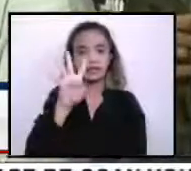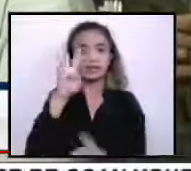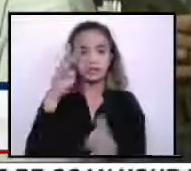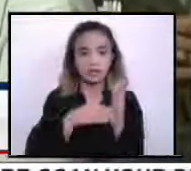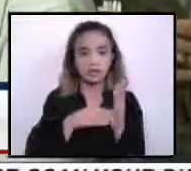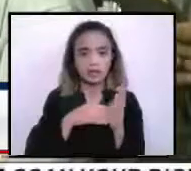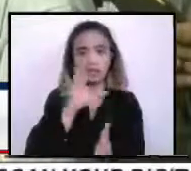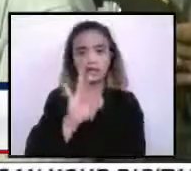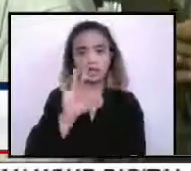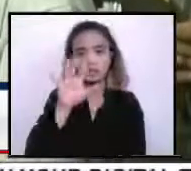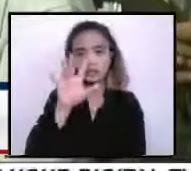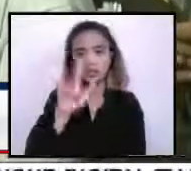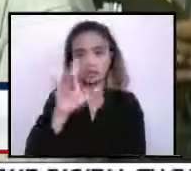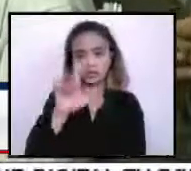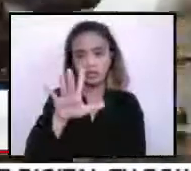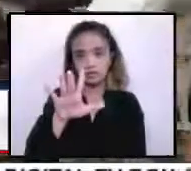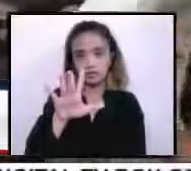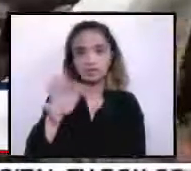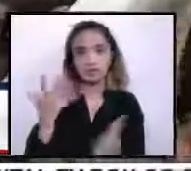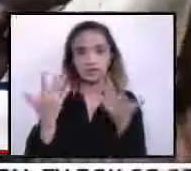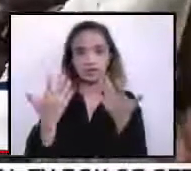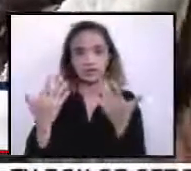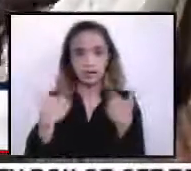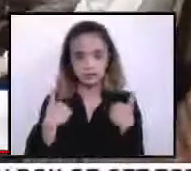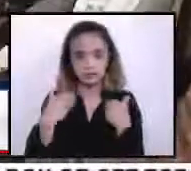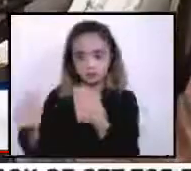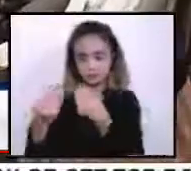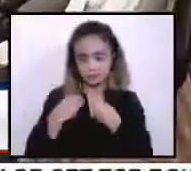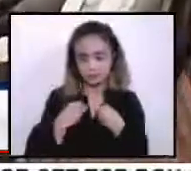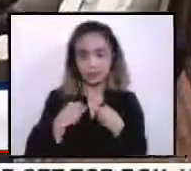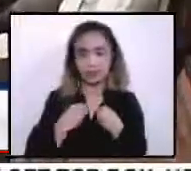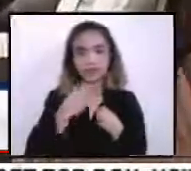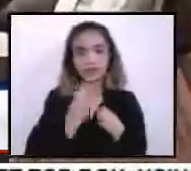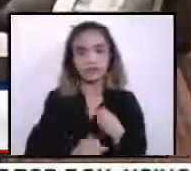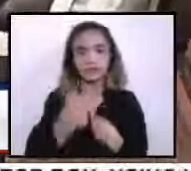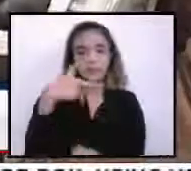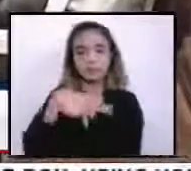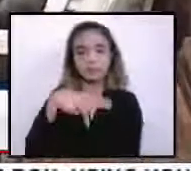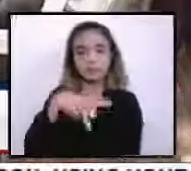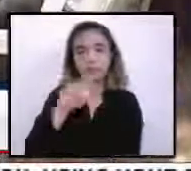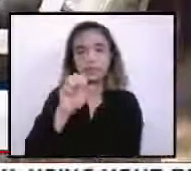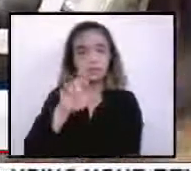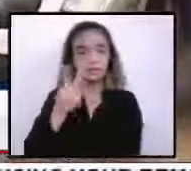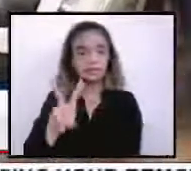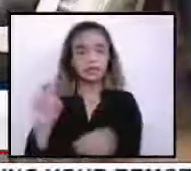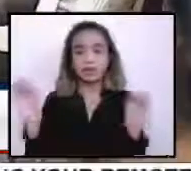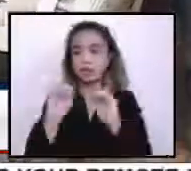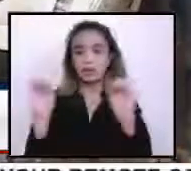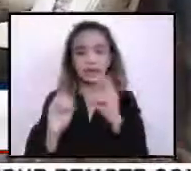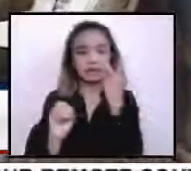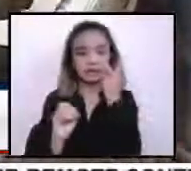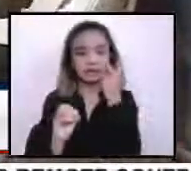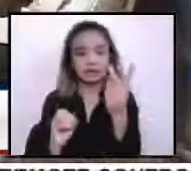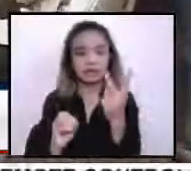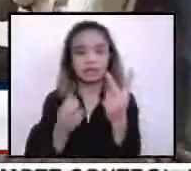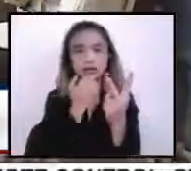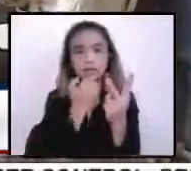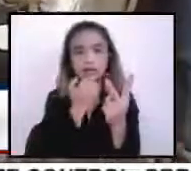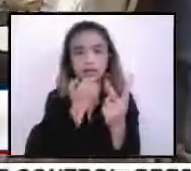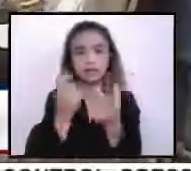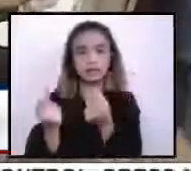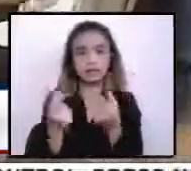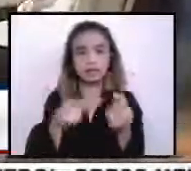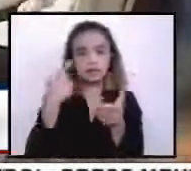4,925 election returns ang kanilang natanggap. Una nang sinabi ng PPCRB na wala pa silang nakikitang discrepancy sa kanilang ginagawang